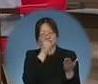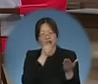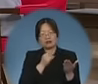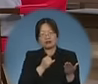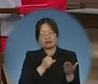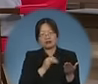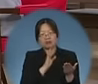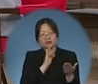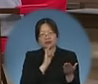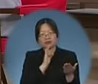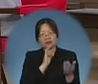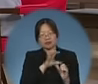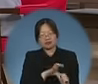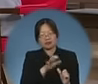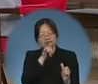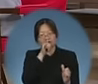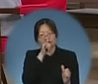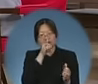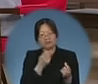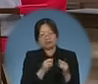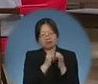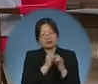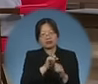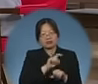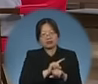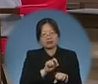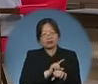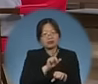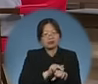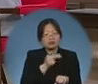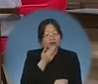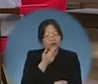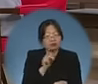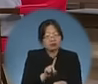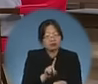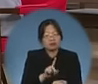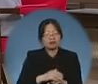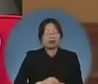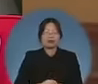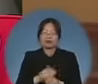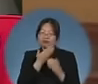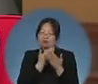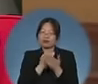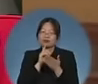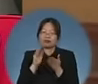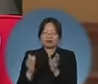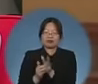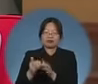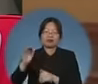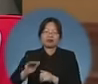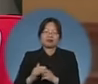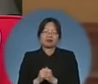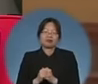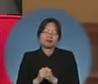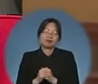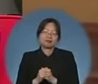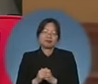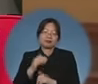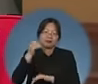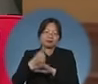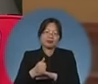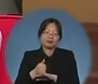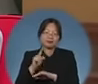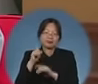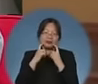그럴 수도 있죠. 그런 걸 더 억압하더라. 뭐 이런 사회적 특성은 없나요? 물론 있죠. 이제 아주 중요한 말씀을 하셨는데 결국